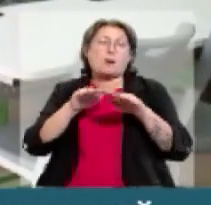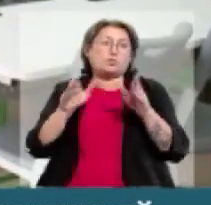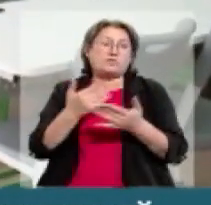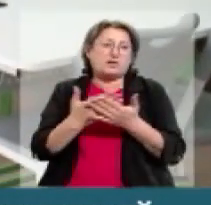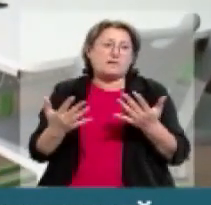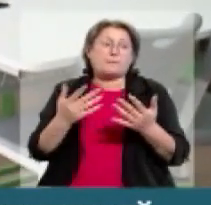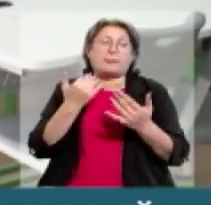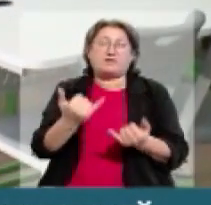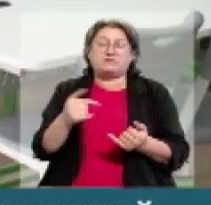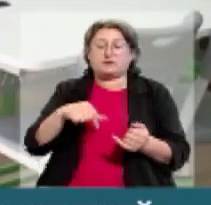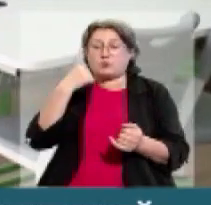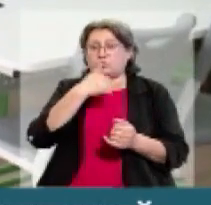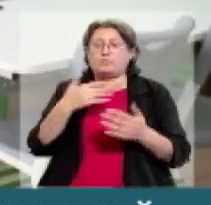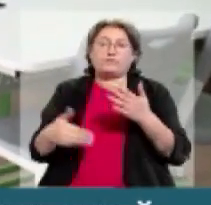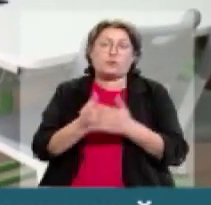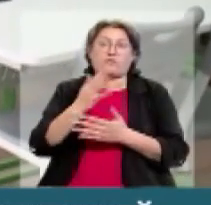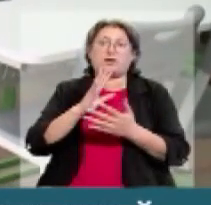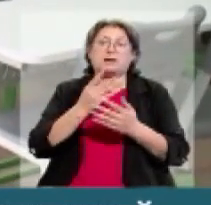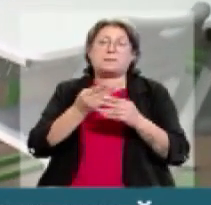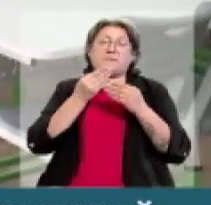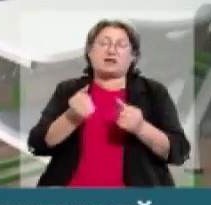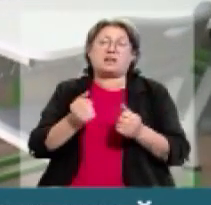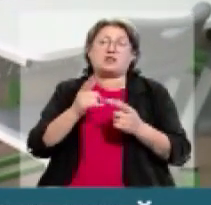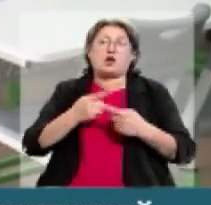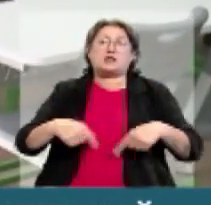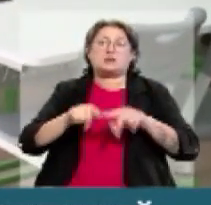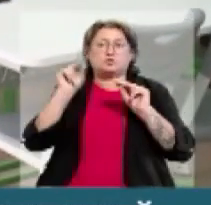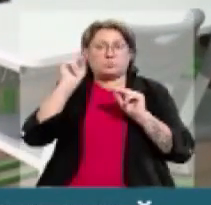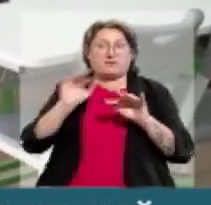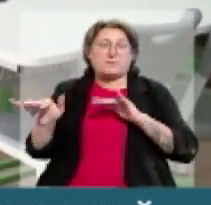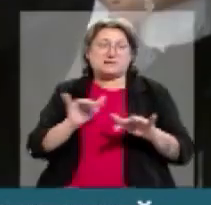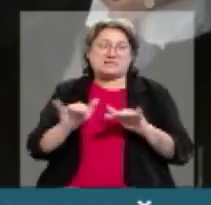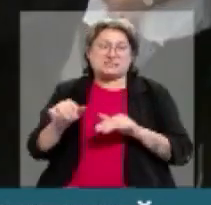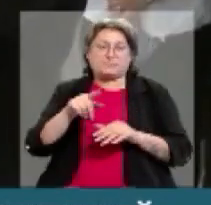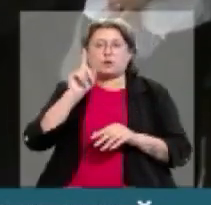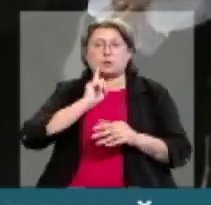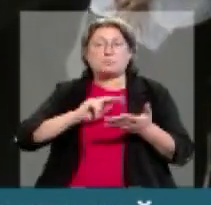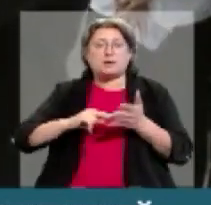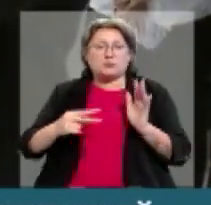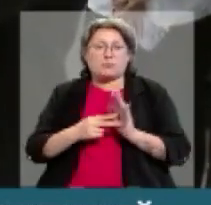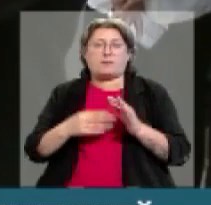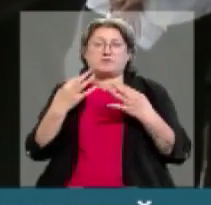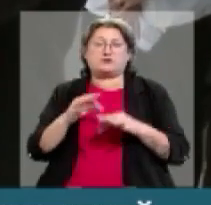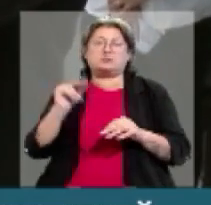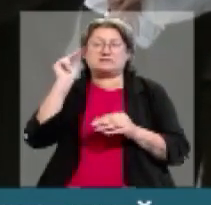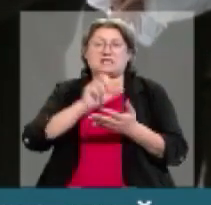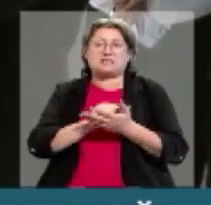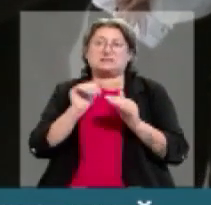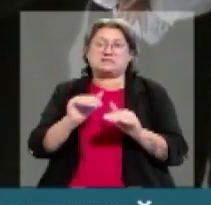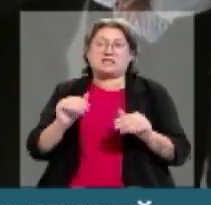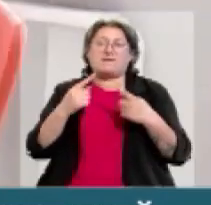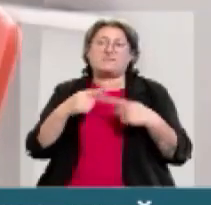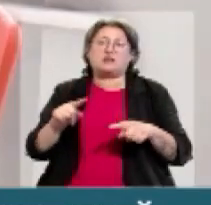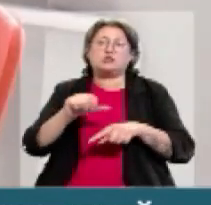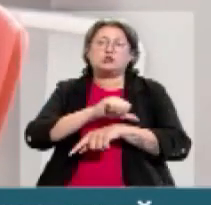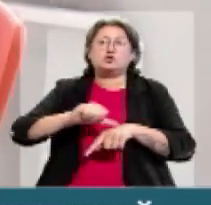В этом году новое оснащение школы значительно повлияло на организацию учебного процесса. Удобная планировка позволила проводить занятия для детей в